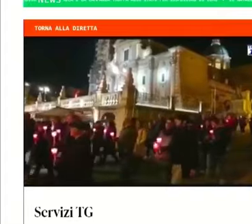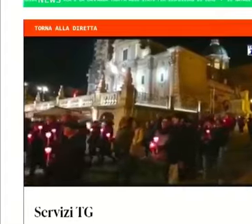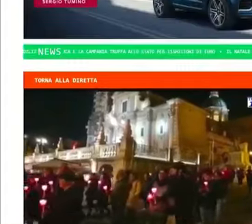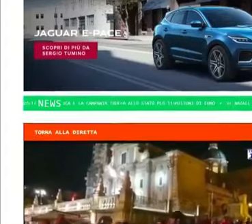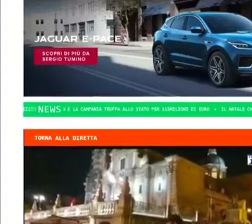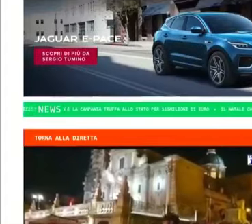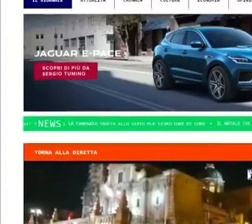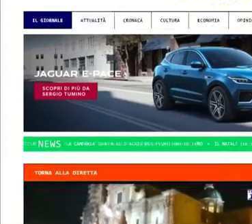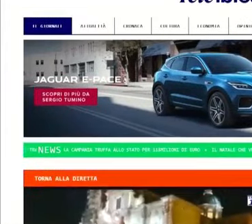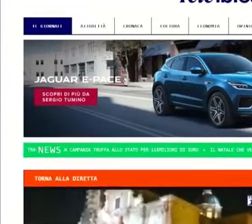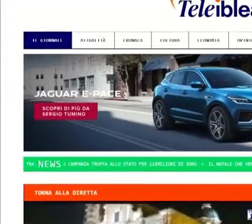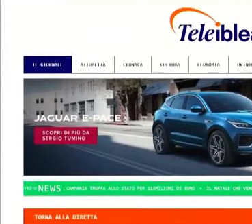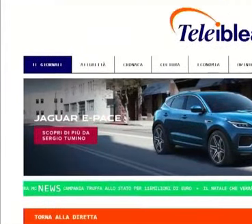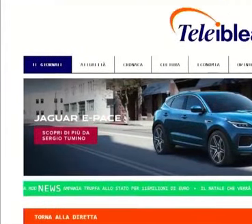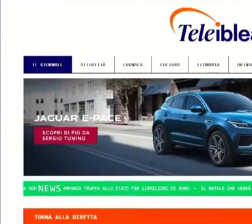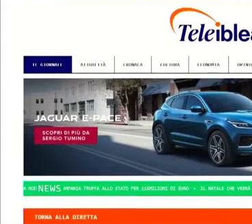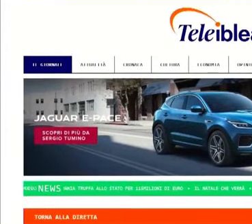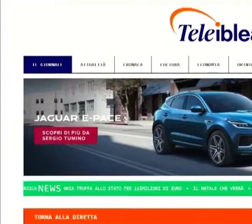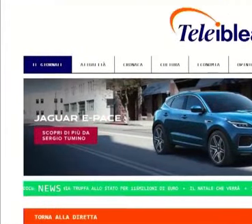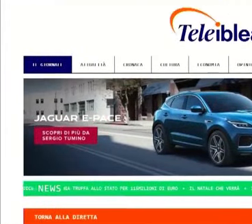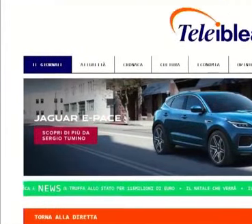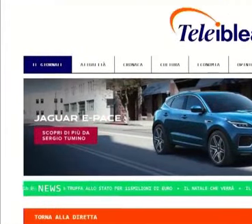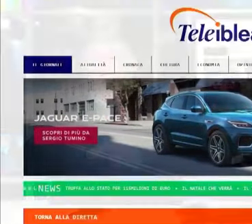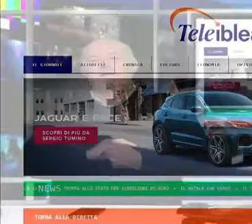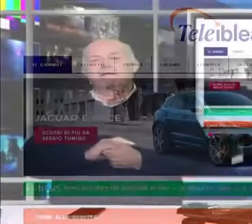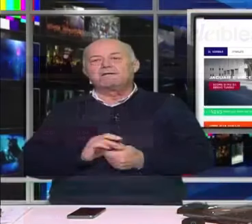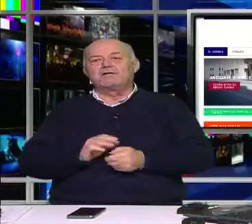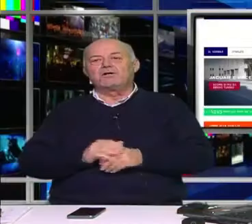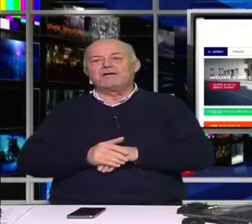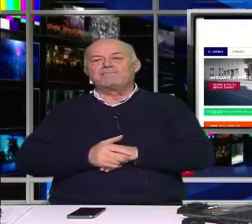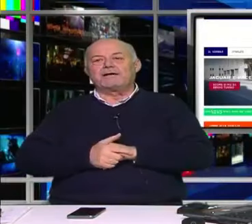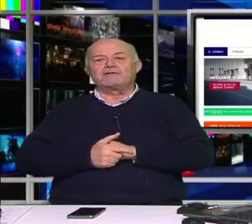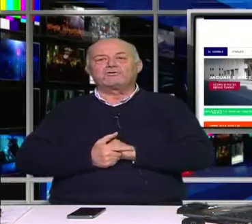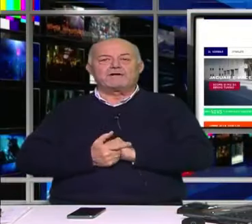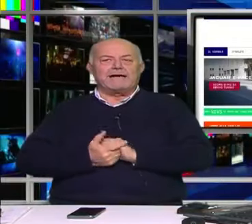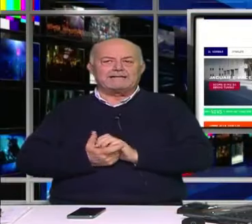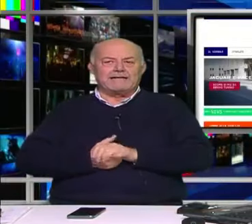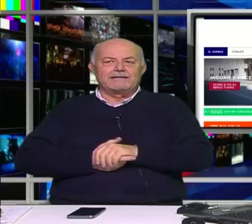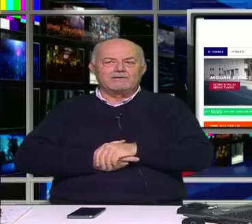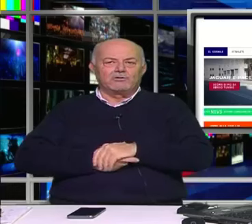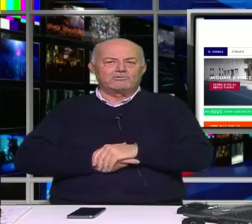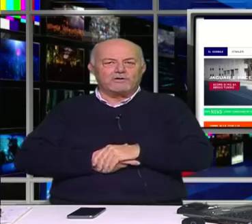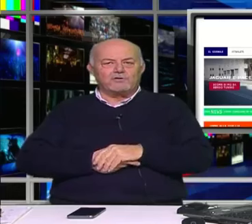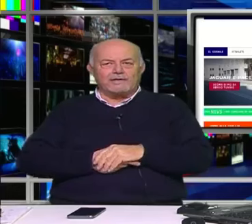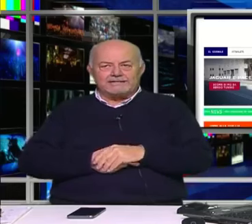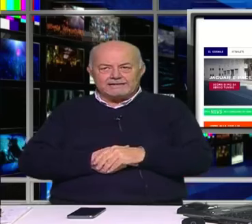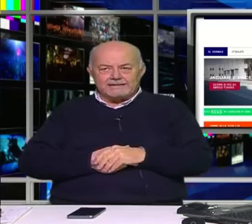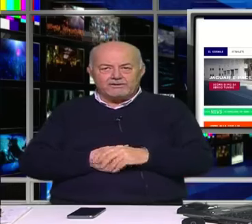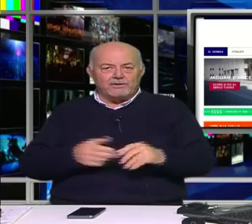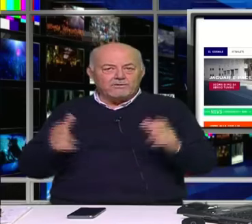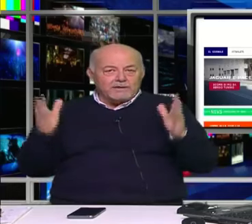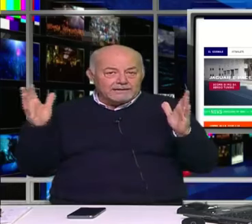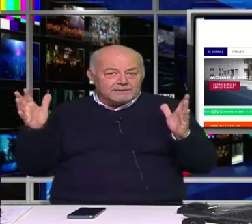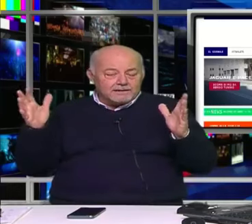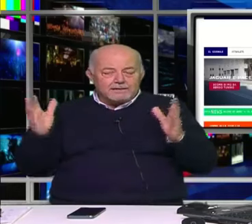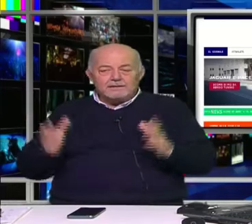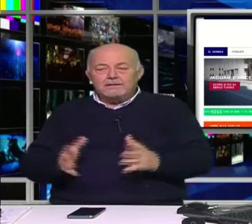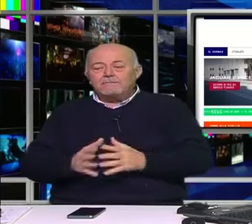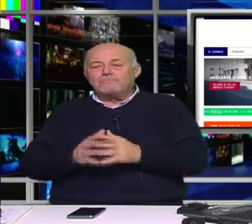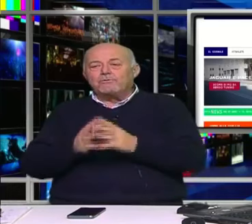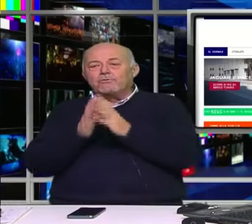leviamolo per favore. Questa è la sfilata del 25 di novembre, la giornata contro la violenza delle donne.